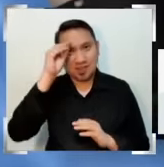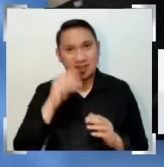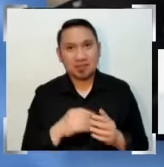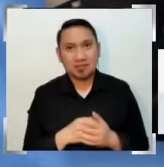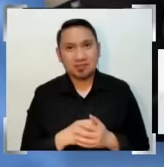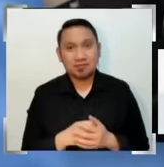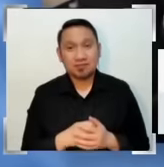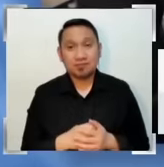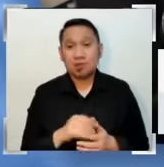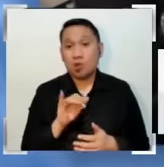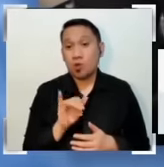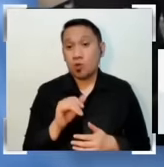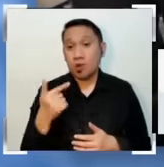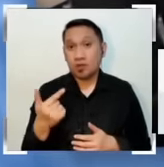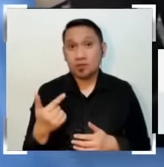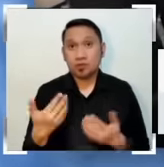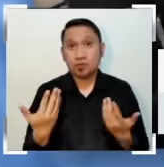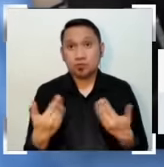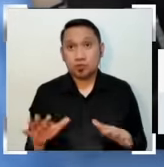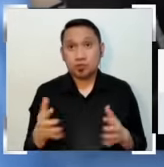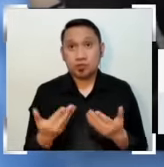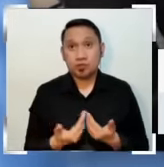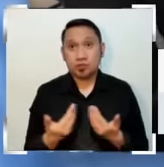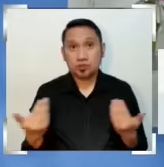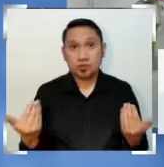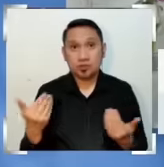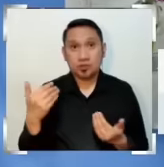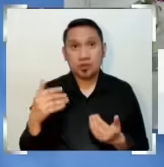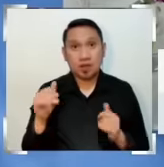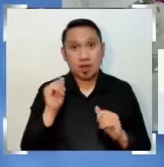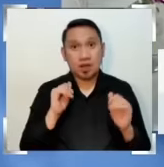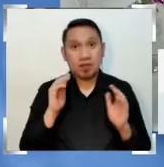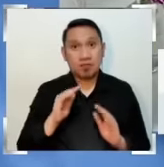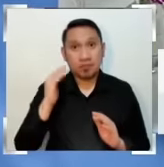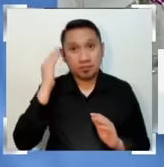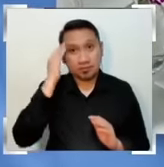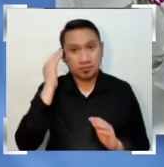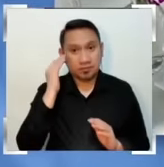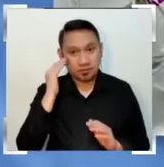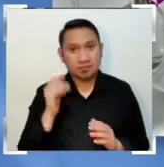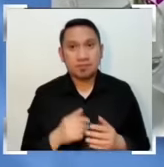YG na hiwalay na si Jisoo sa Korean actor na si Ah Bo Yoon.